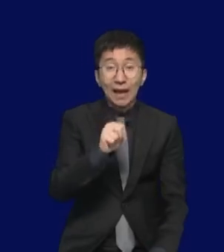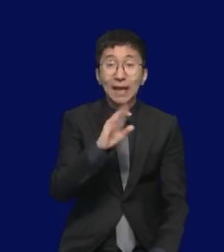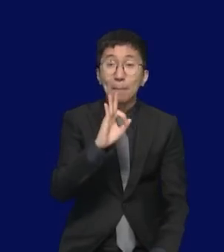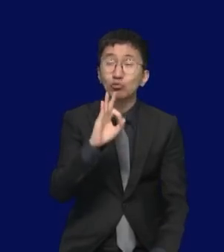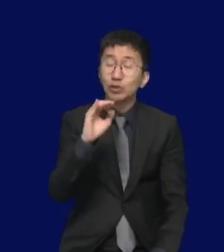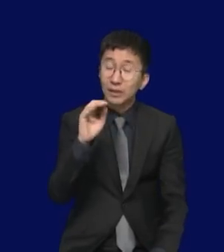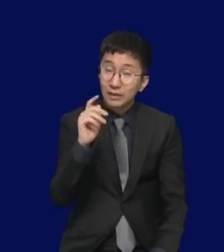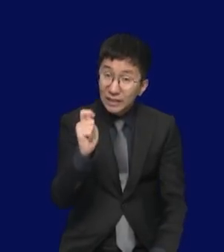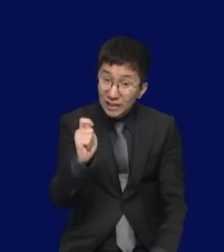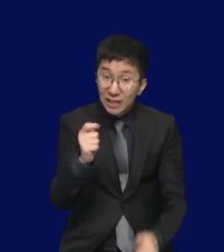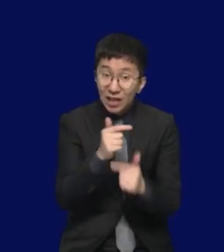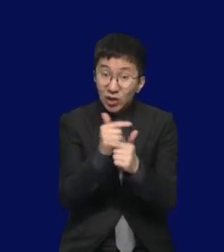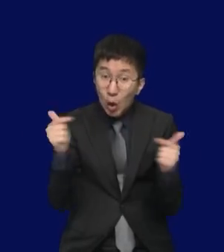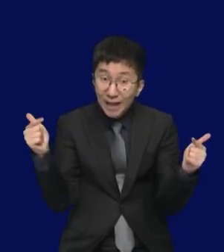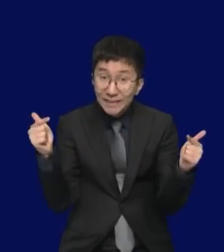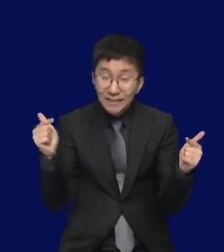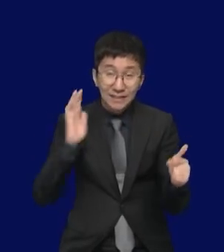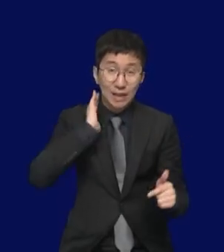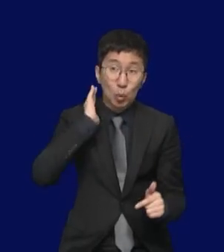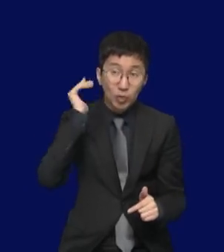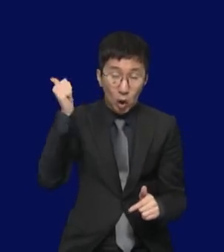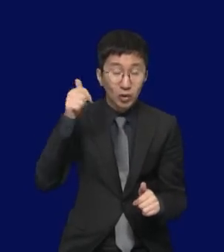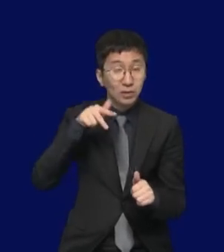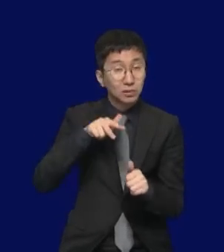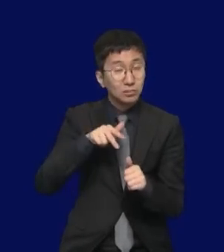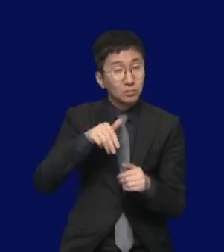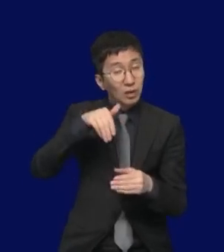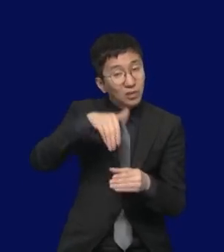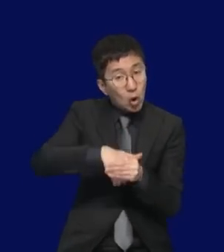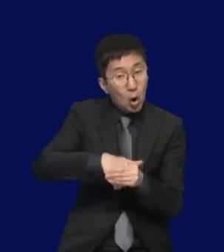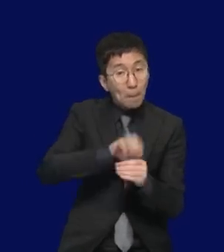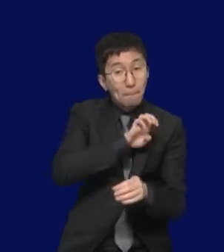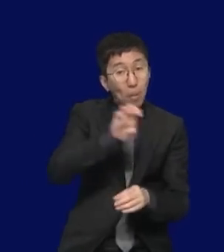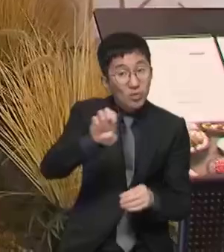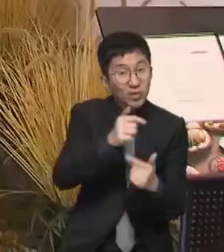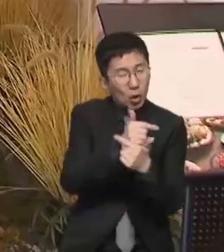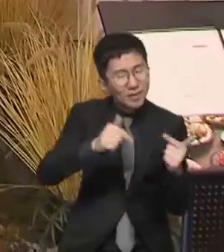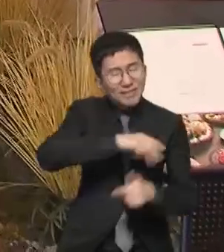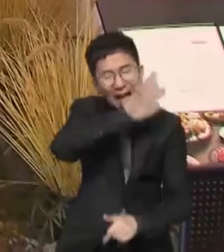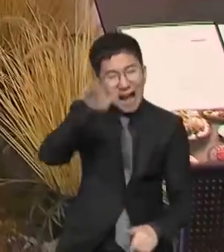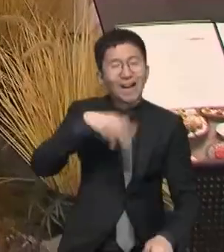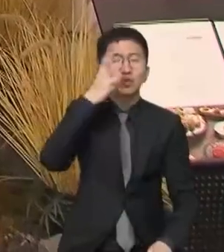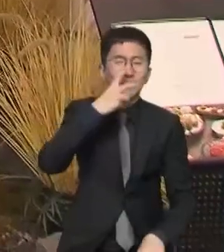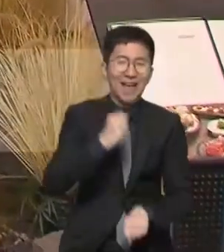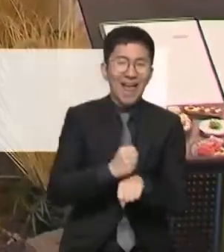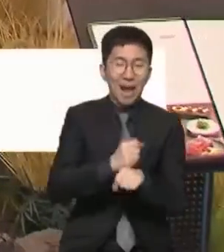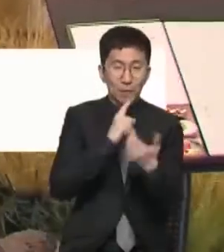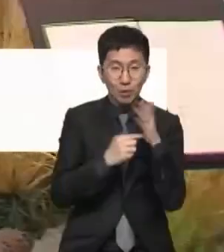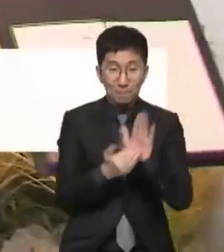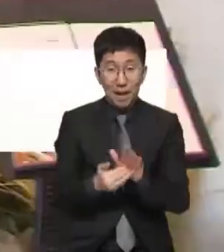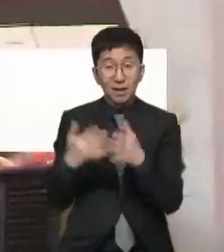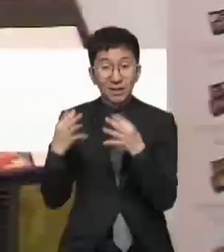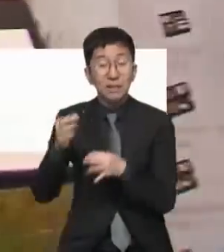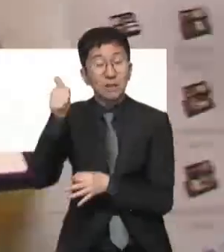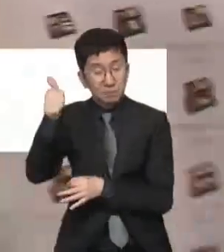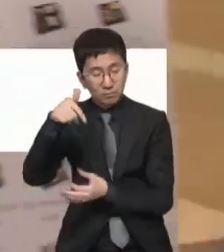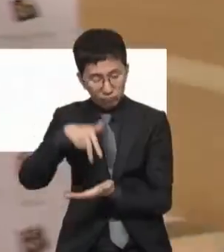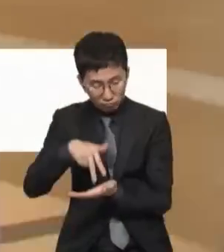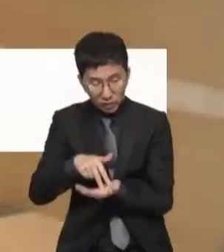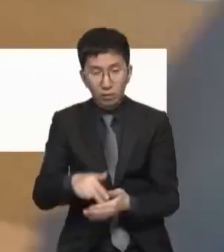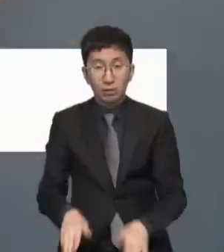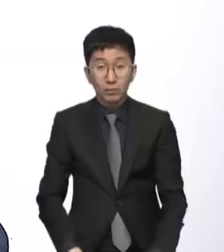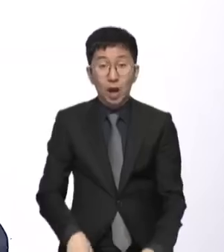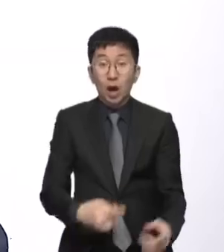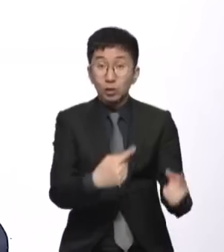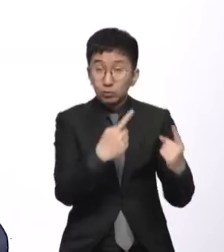토큰을 기반으로 한 대선 펀드 계획도 조사 대상에 포함된다고 말했습니다. 김 의원은 추가 입장을 내고 자신의